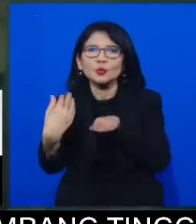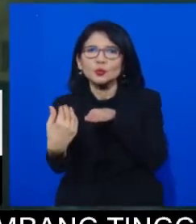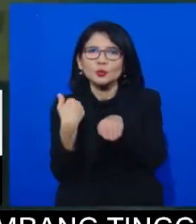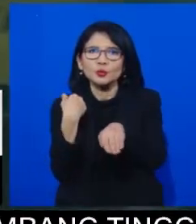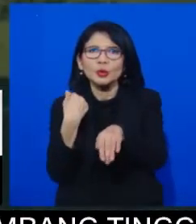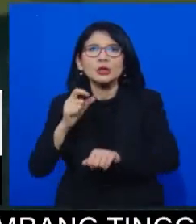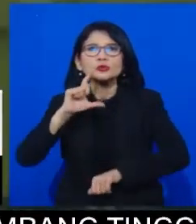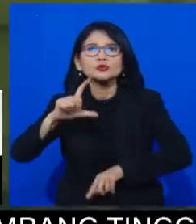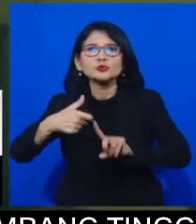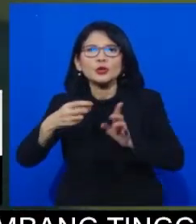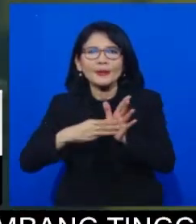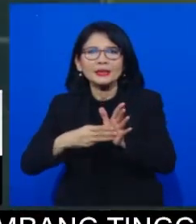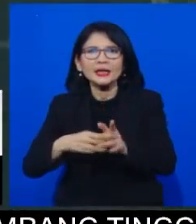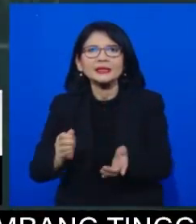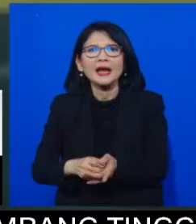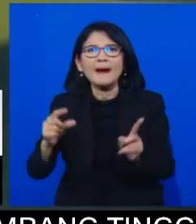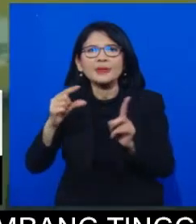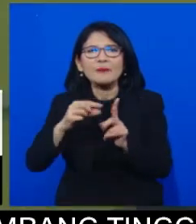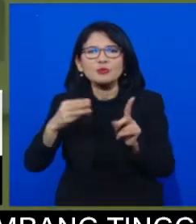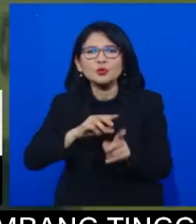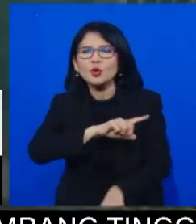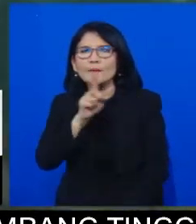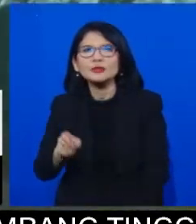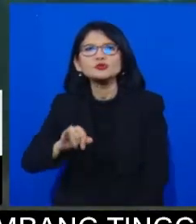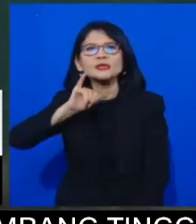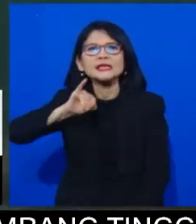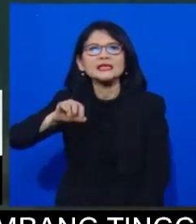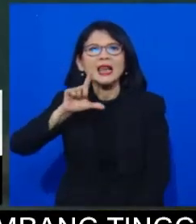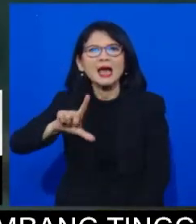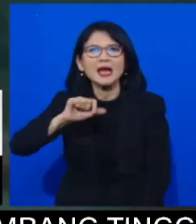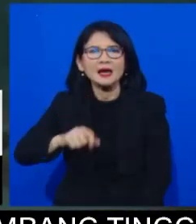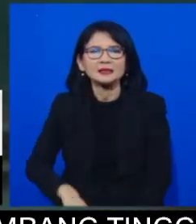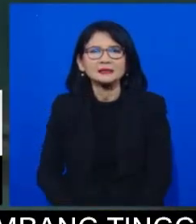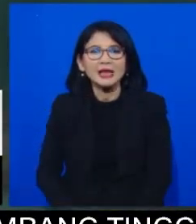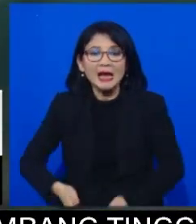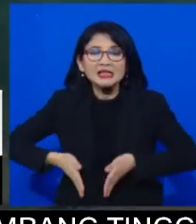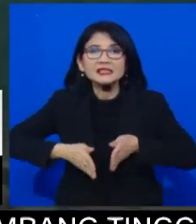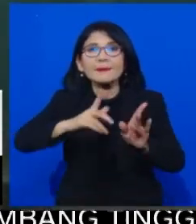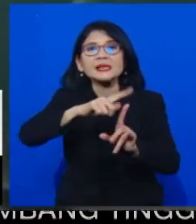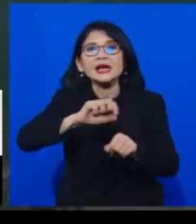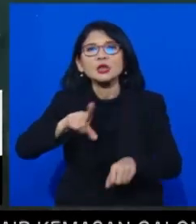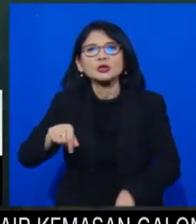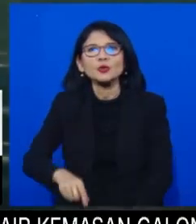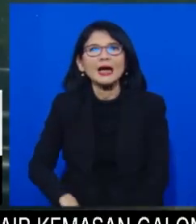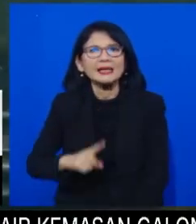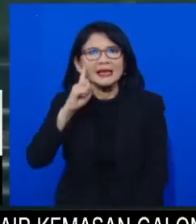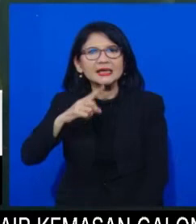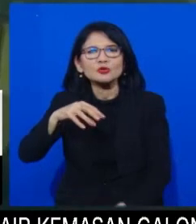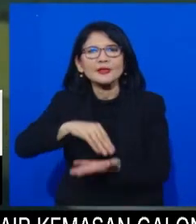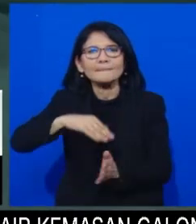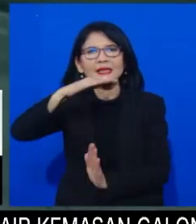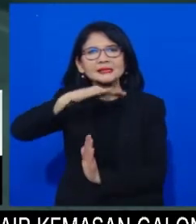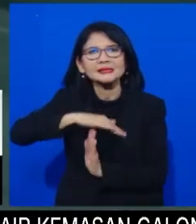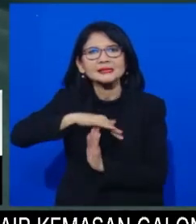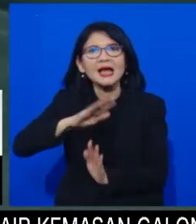7 km dari Prabumulih menuju Indralaya di sepanjang jalan tol tersebut hanya ada satu Res area yang